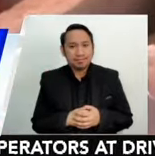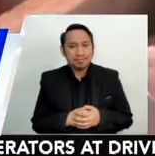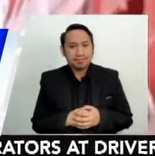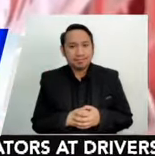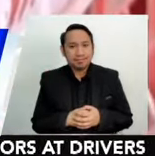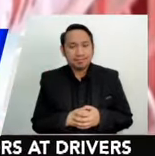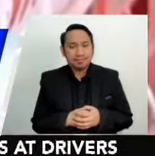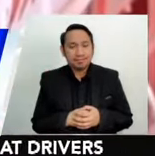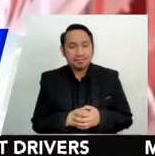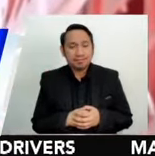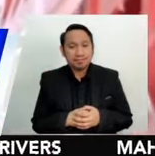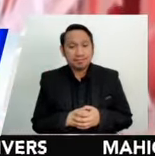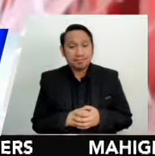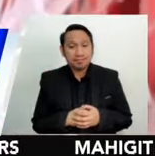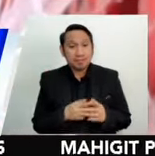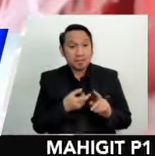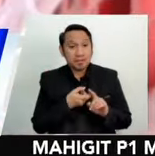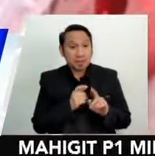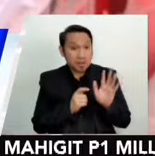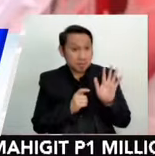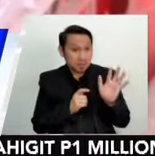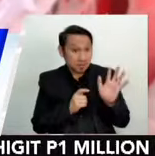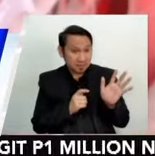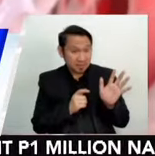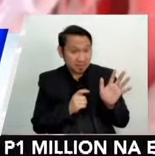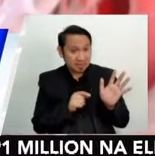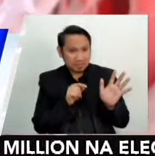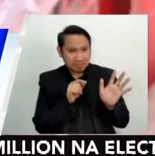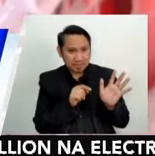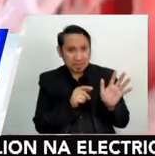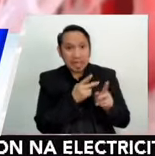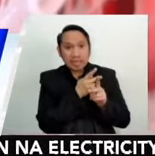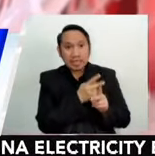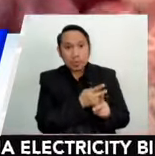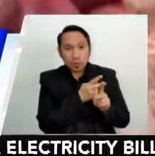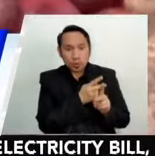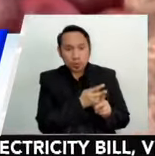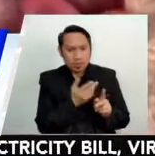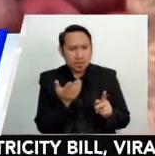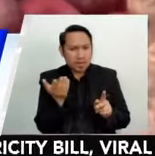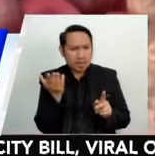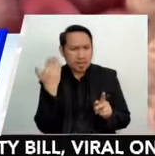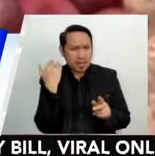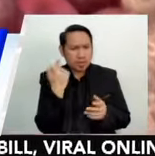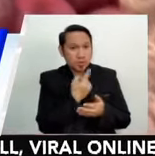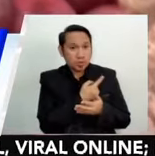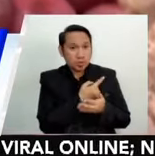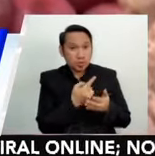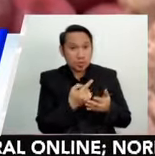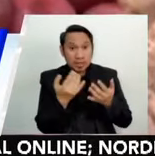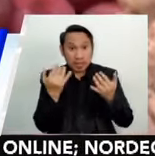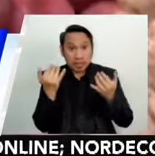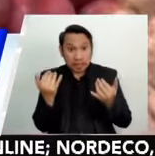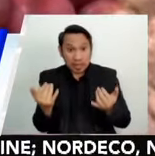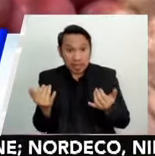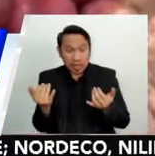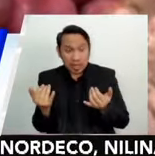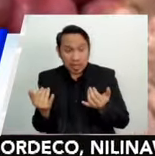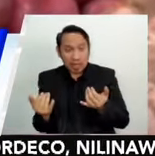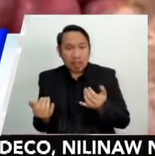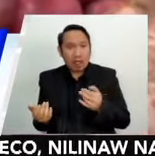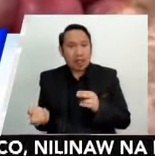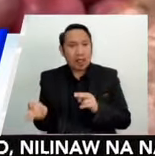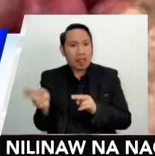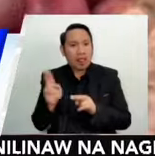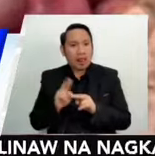Mula sa 50 piso kada kilo na presyo ng pulang sibuyas noong nakaraang linggo, pumalo ito sa 70 hanggang 80 pesos kada